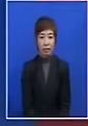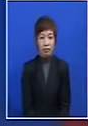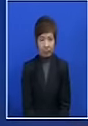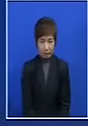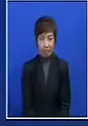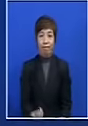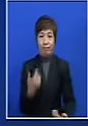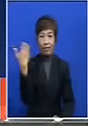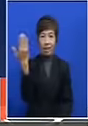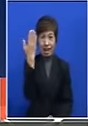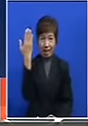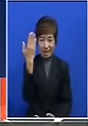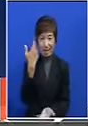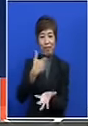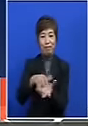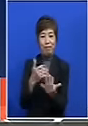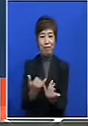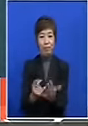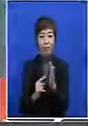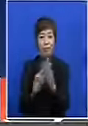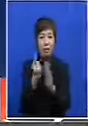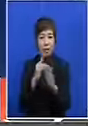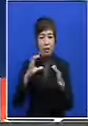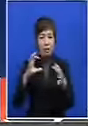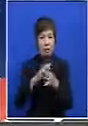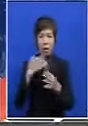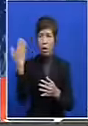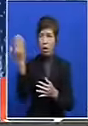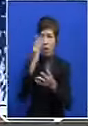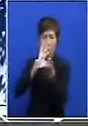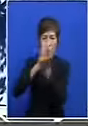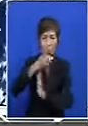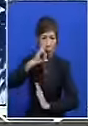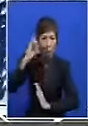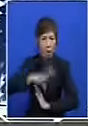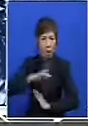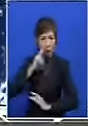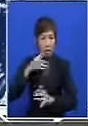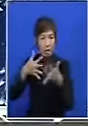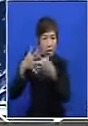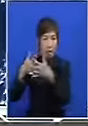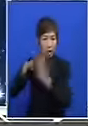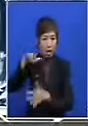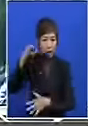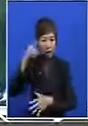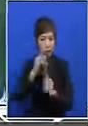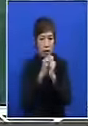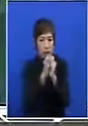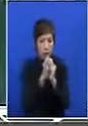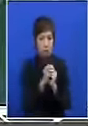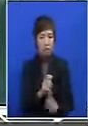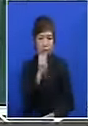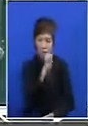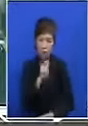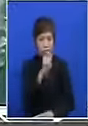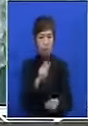เดี๋ยวเวลาของการตรวจสอบสภาพอากาศในนาวเวเธอร์กับผมมิติพันธ์นะครับเริ่มต้นกันด้วยสภาพอากาศที่เปลี่ยนแปลงอย่างรุนแรงทั้งที่สหรัฐอเมริกาที่จีนนะครับและทวีปเอ